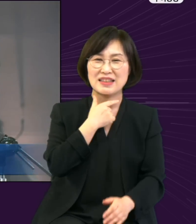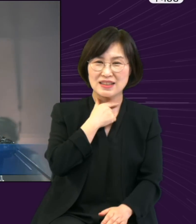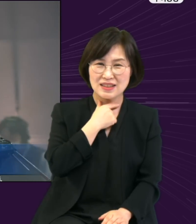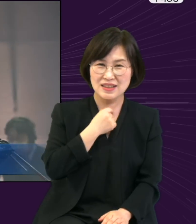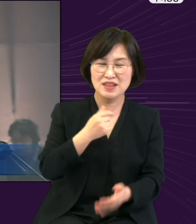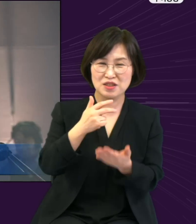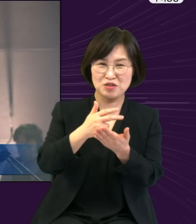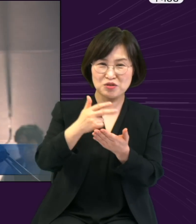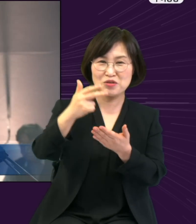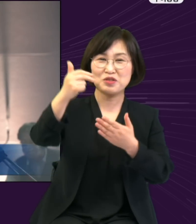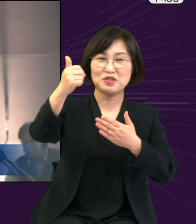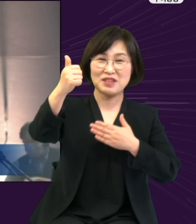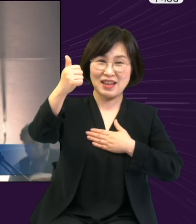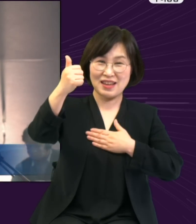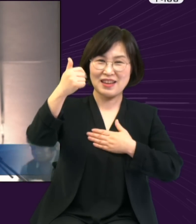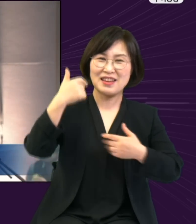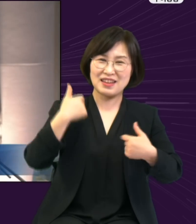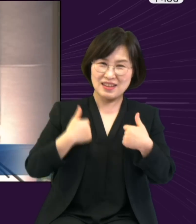주의 기쁨